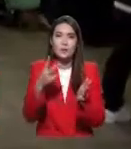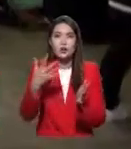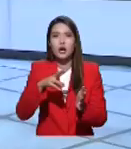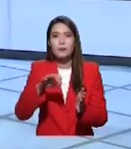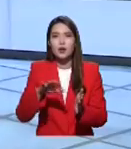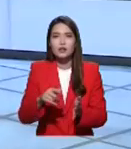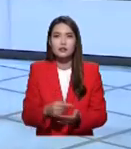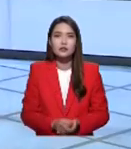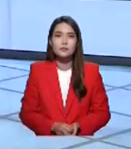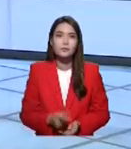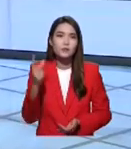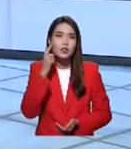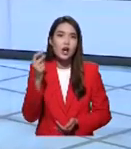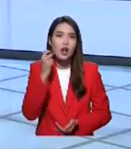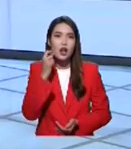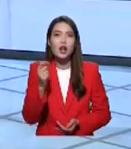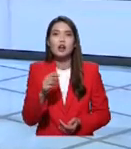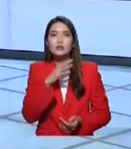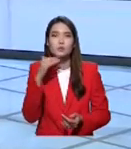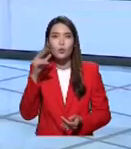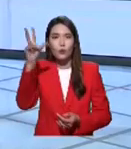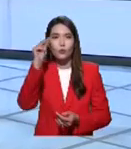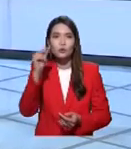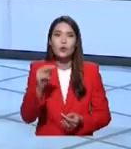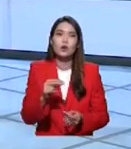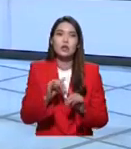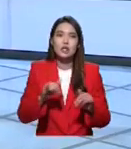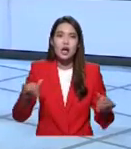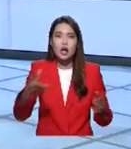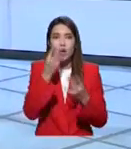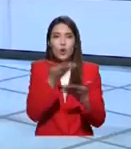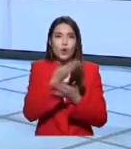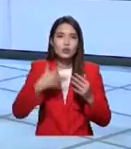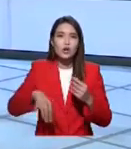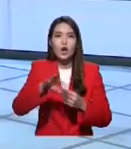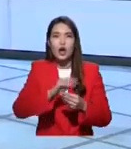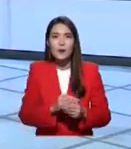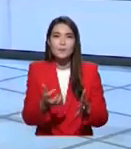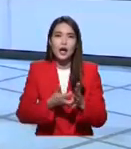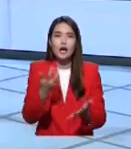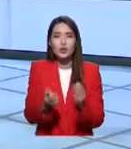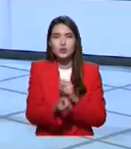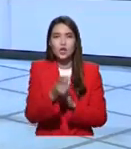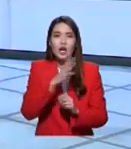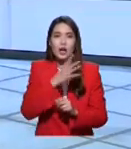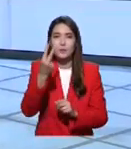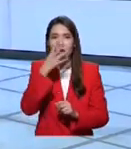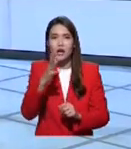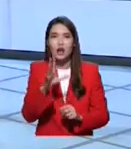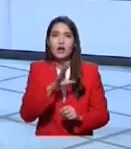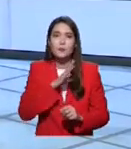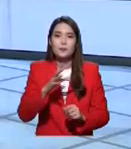жұмсаған. Қант қат болып жаға жыртысқан кезді ұмытқан жоқпыз. Барлығы тапшылықтан туындаған еді. Соған қарамастан биыл